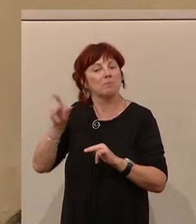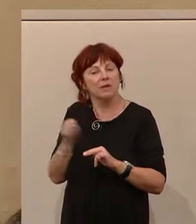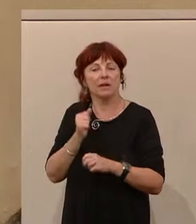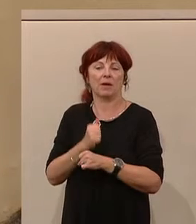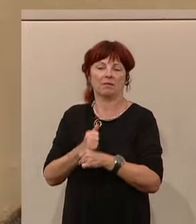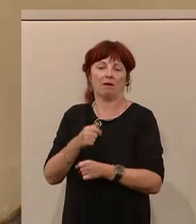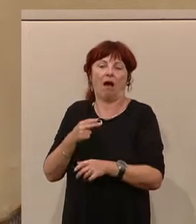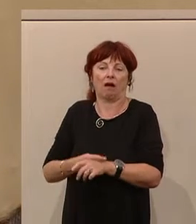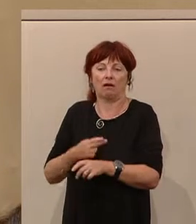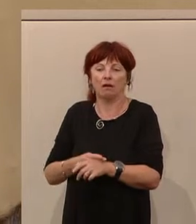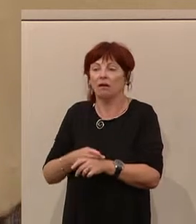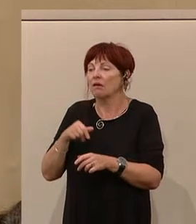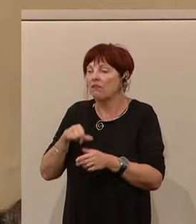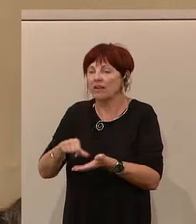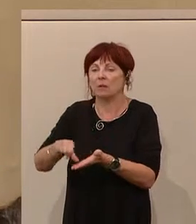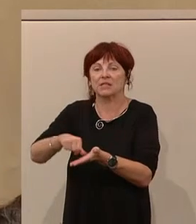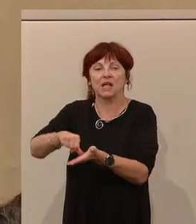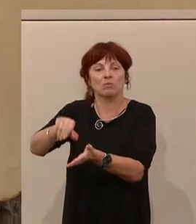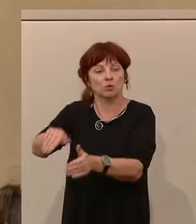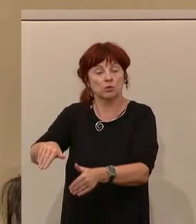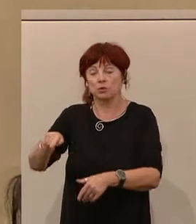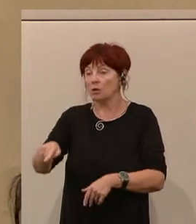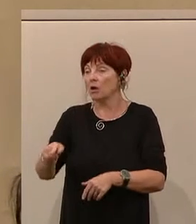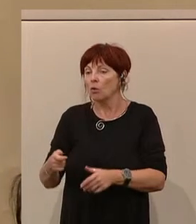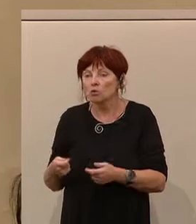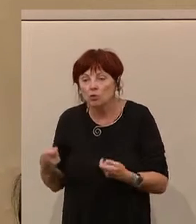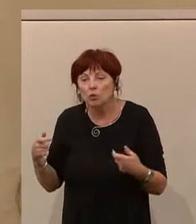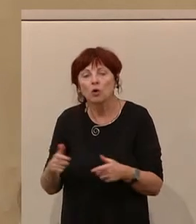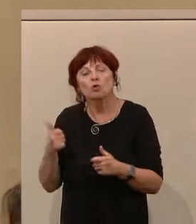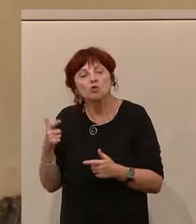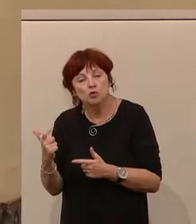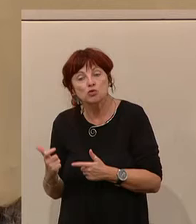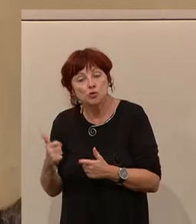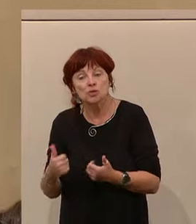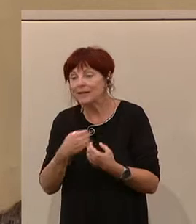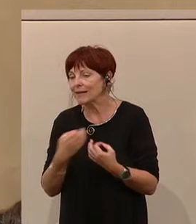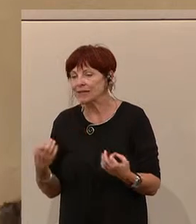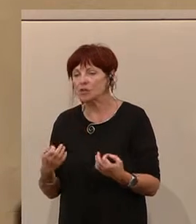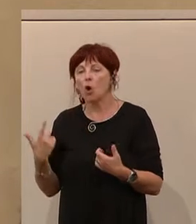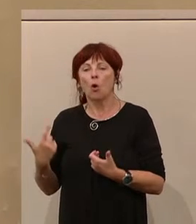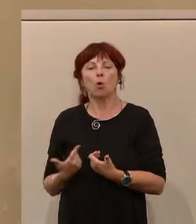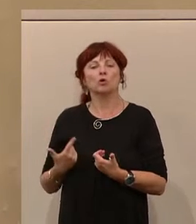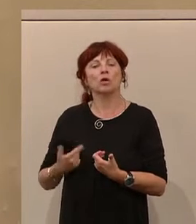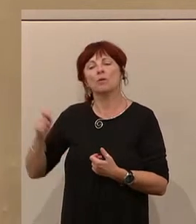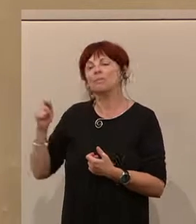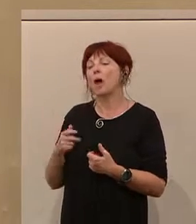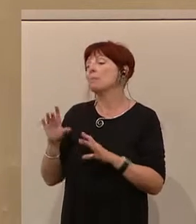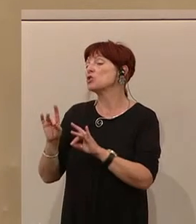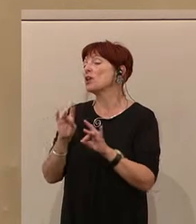Zu behaupten, das haben Sie im Ausschuss getan, dass die Streichung des Beschäftigungsbonus, die Streichung